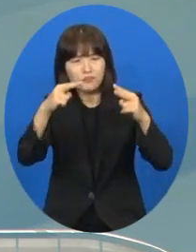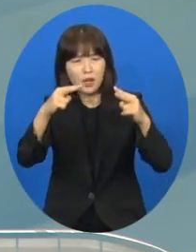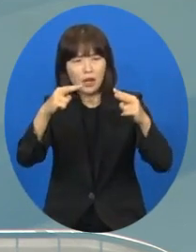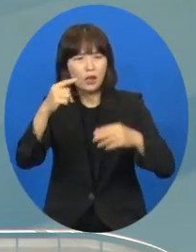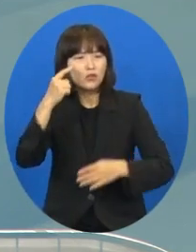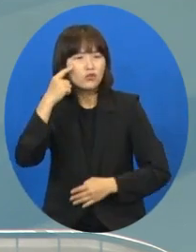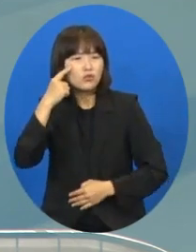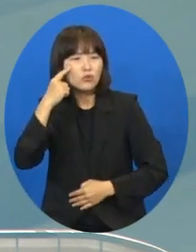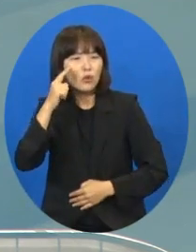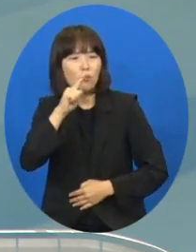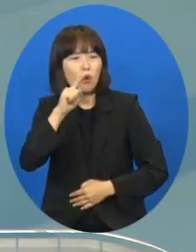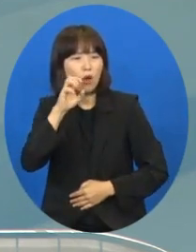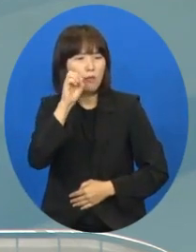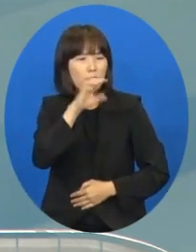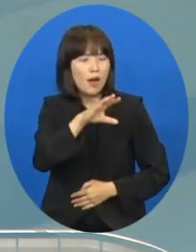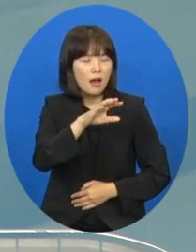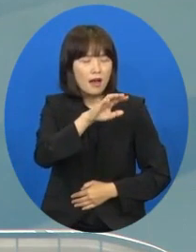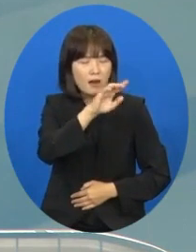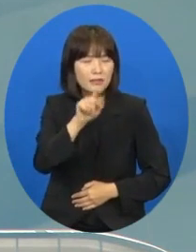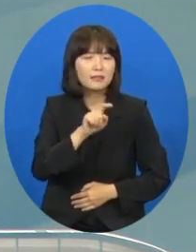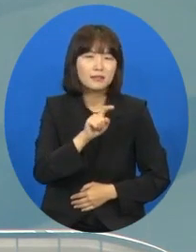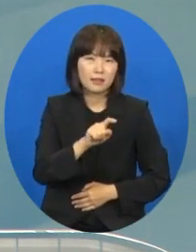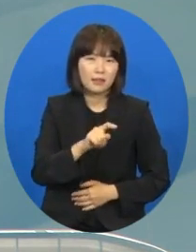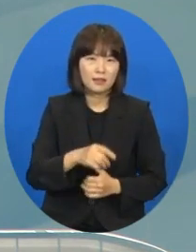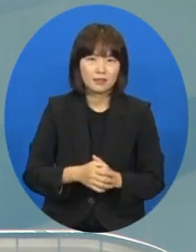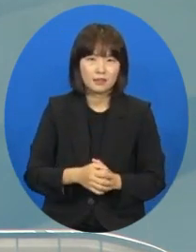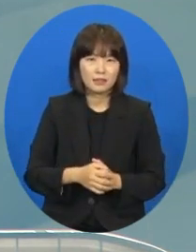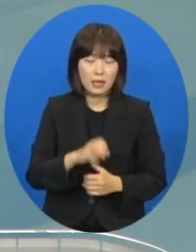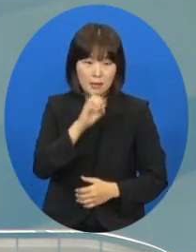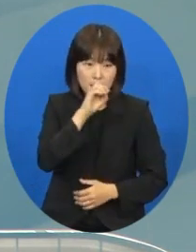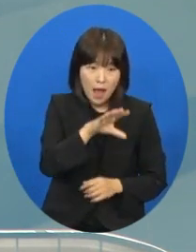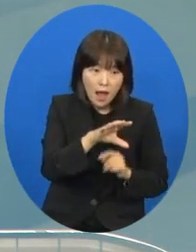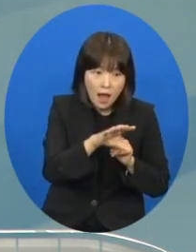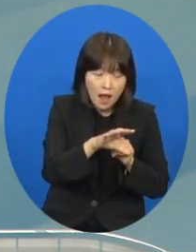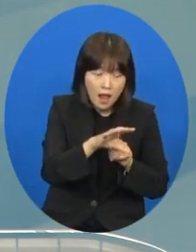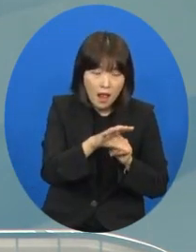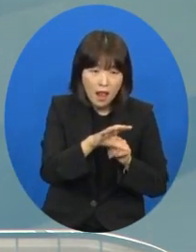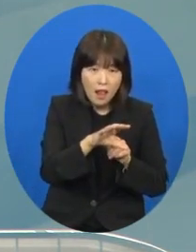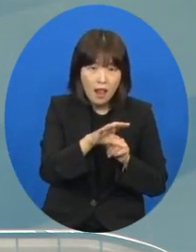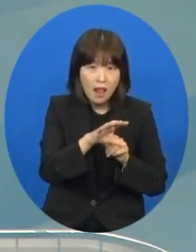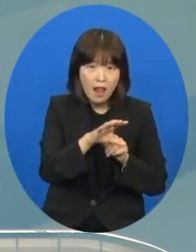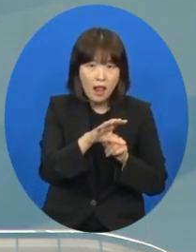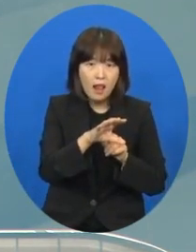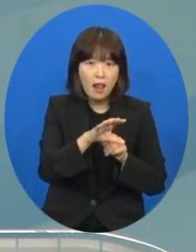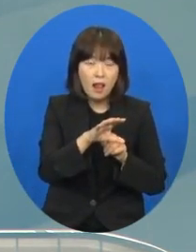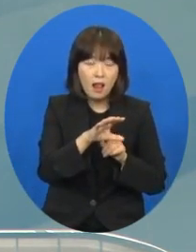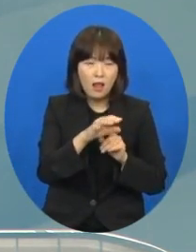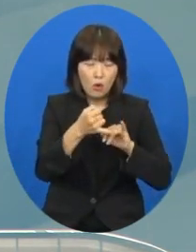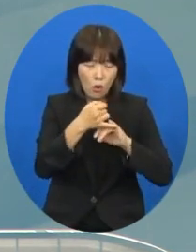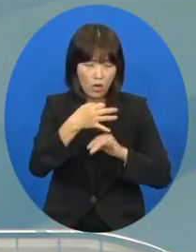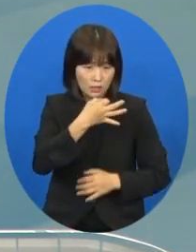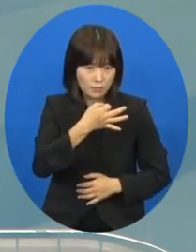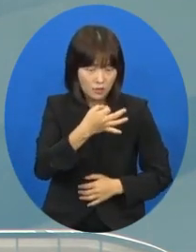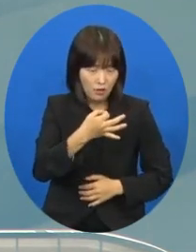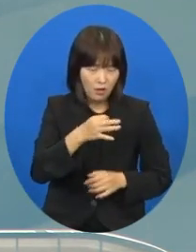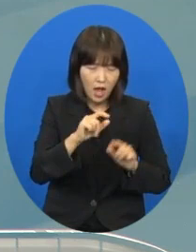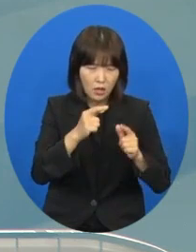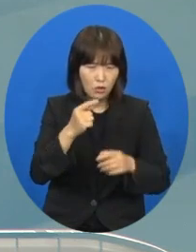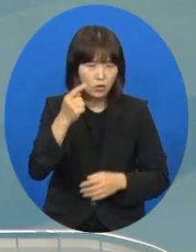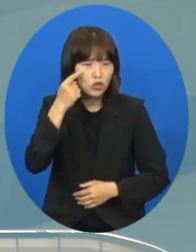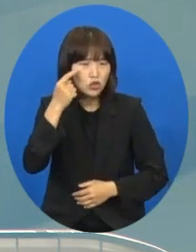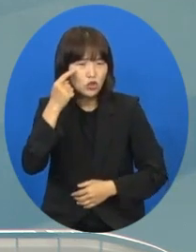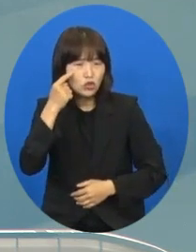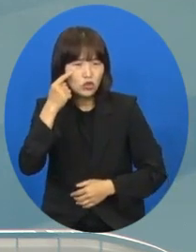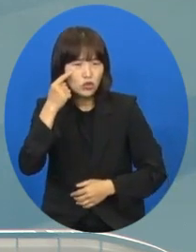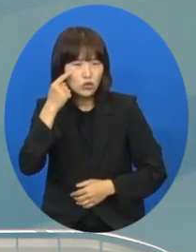하셨을까요? 꼭 말은 입으로만 내뱉어야 하는 게 말이 아닙니다. 눈빛으로 우리는 얼마나 많은